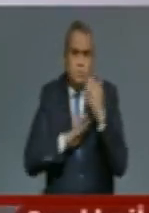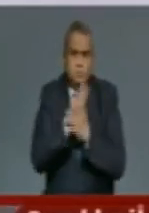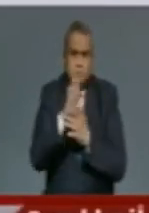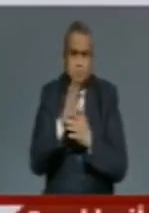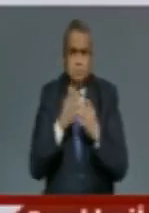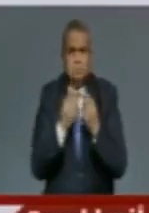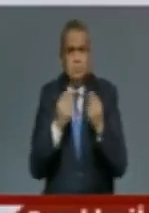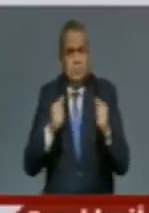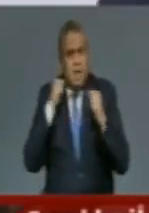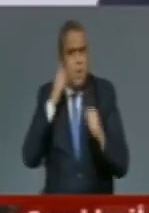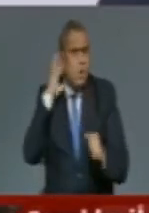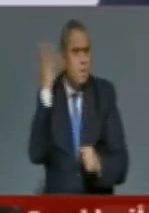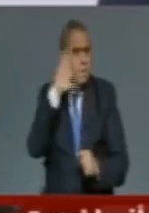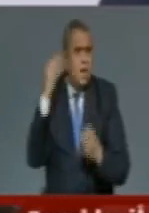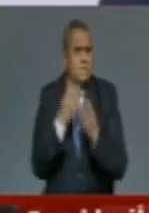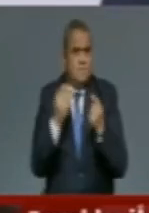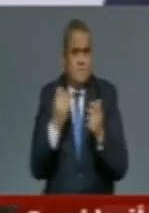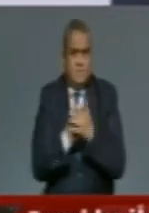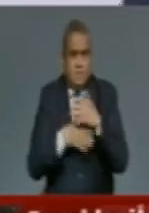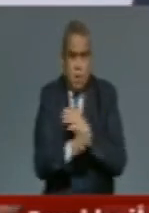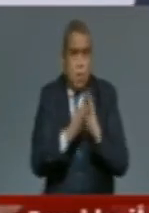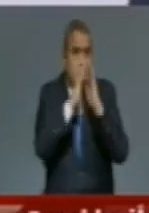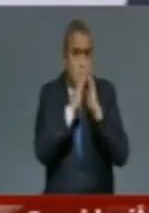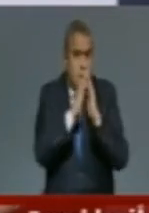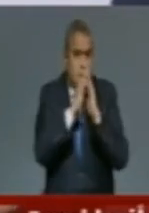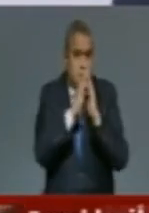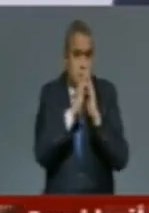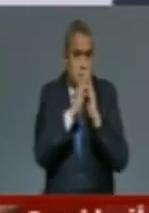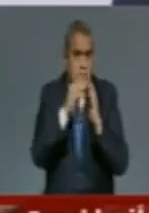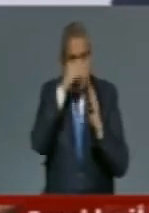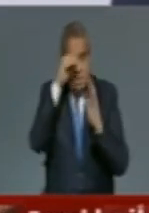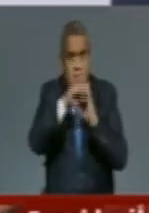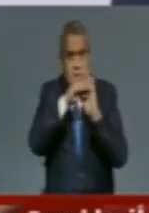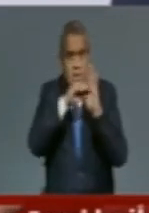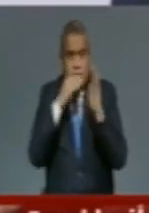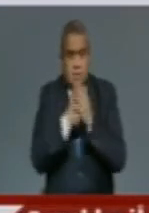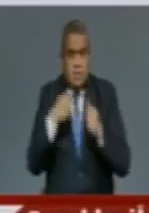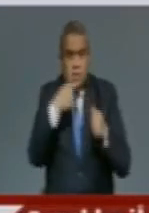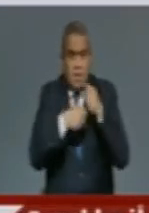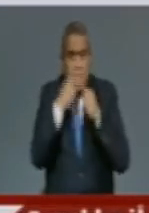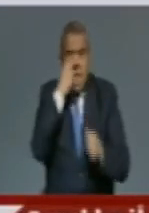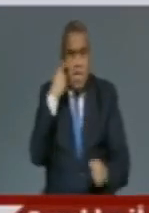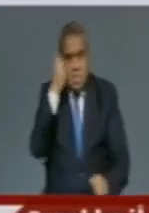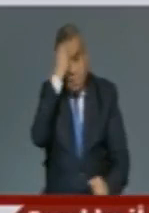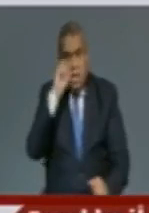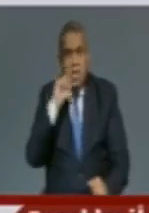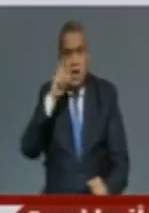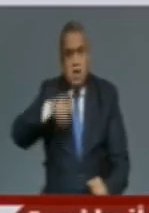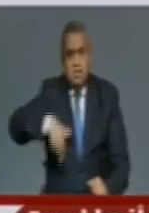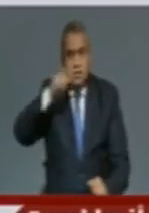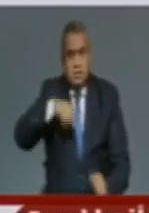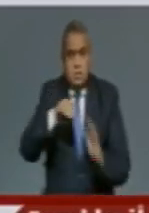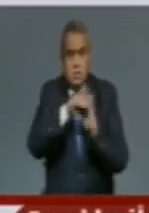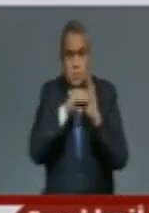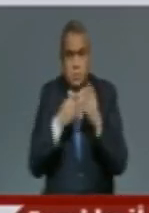يعني في مصر أطلقنا برنامج للإصلاح الاقتصادي في 2016 وحقق هذا البرنامج مع صندوق